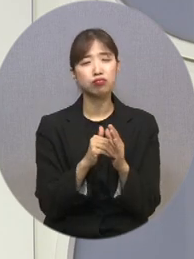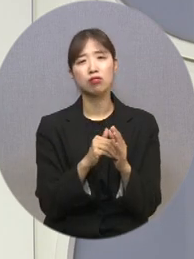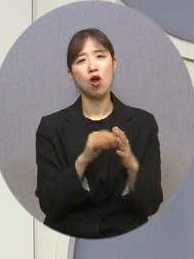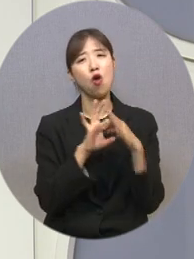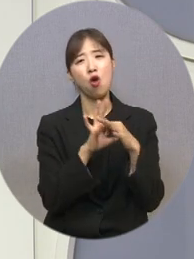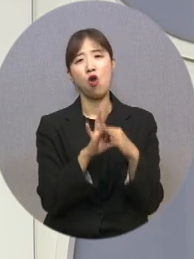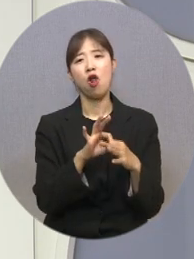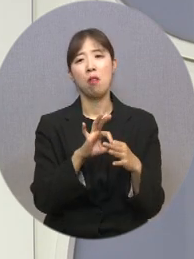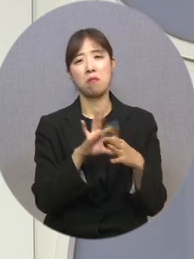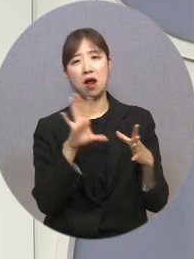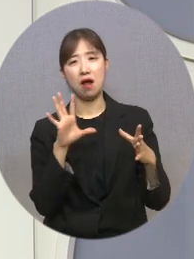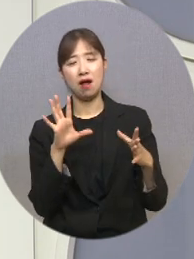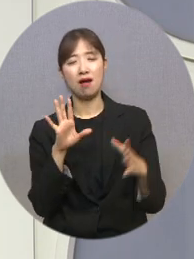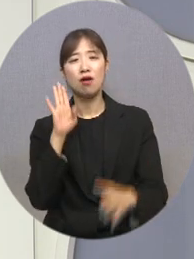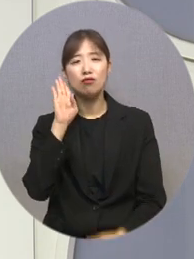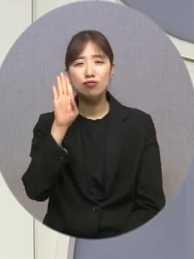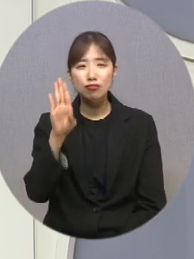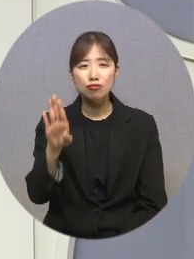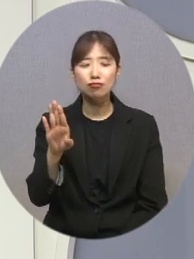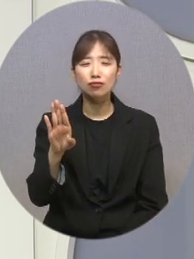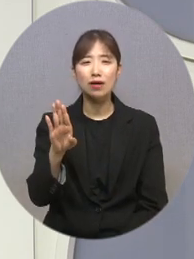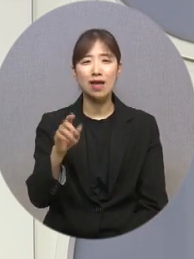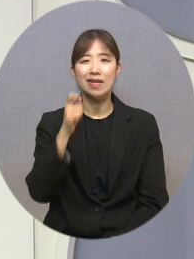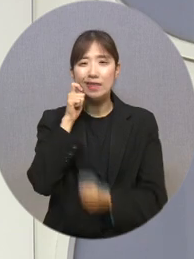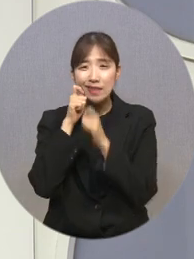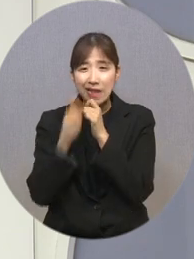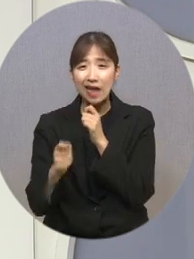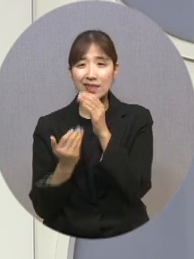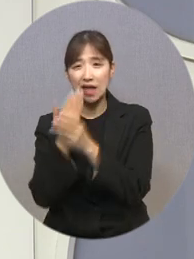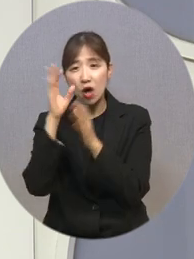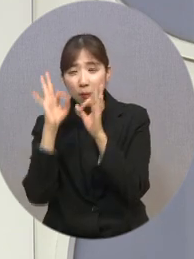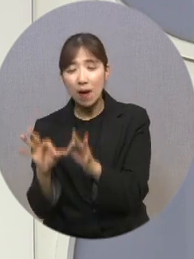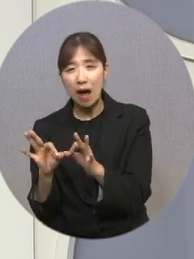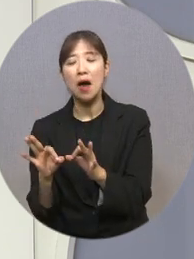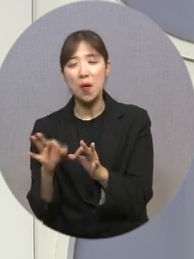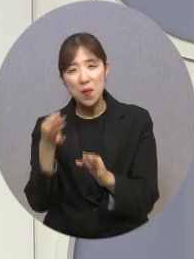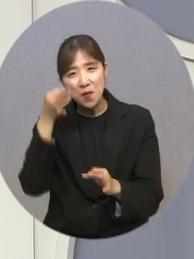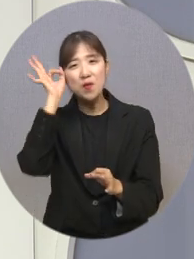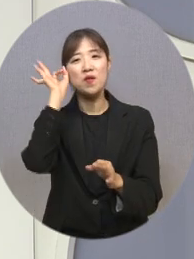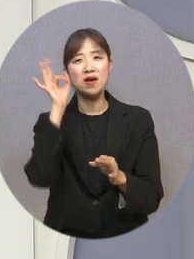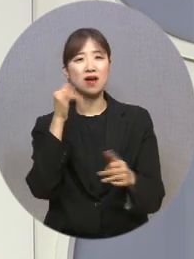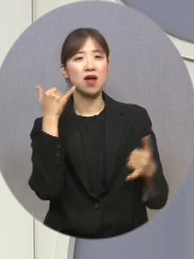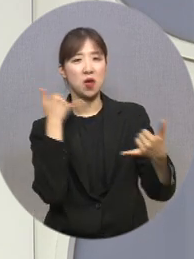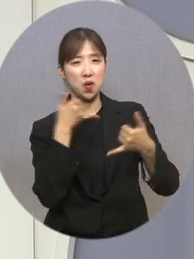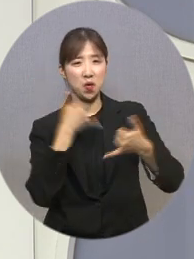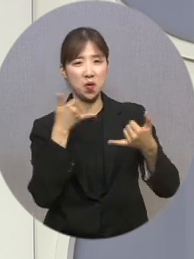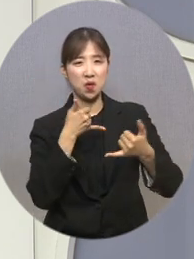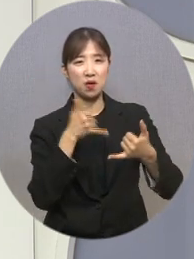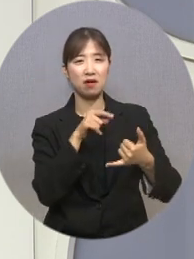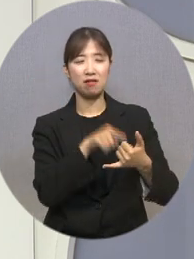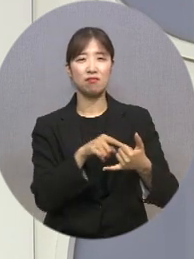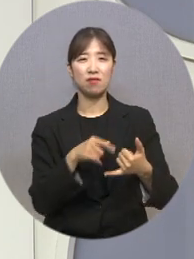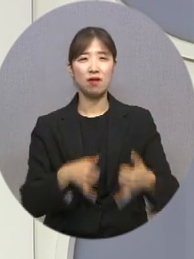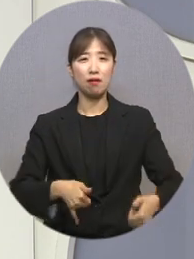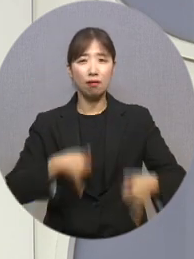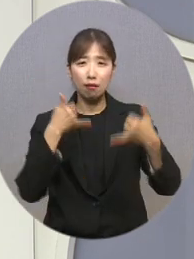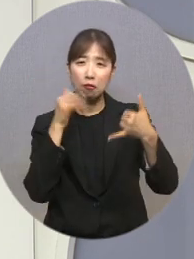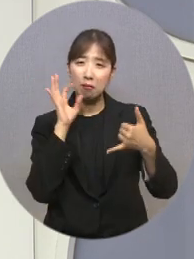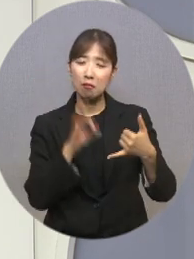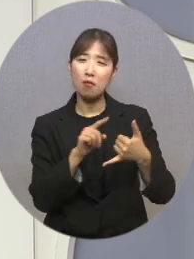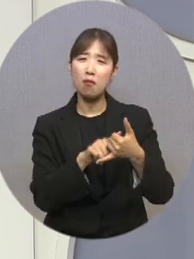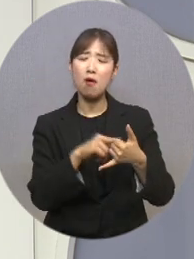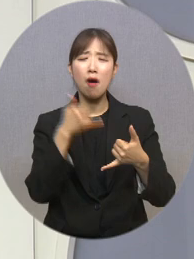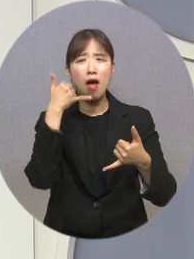지방 발령 나서 사기 사건을 보다가 그분 생각이 나서 전화를 했더니 이분이 기독교 신자가 아닌데 스마트 그 저 휴대폰에서